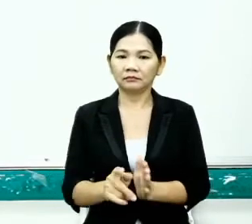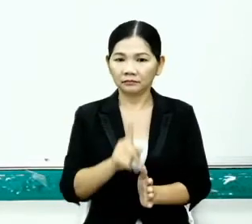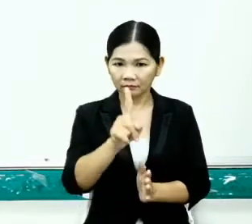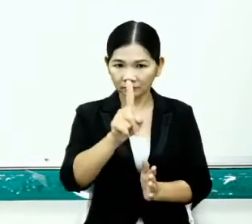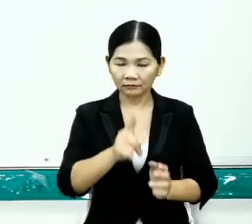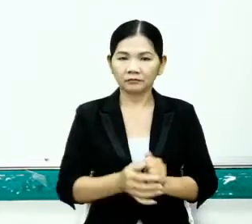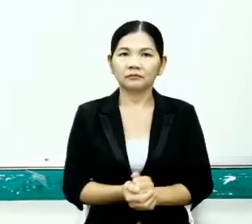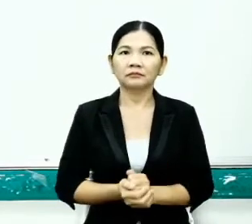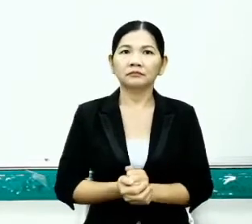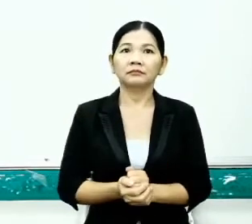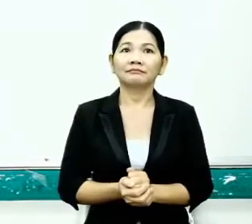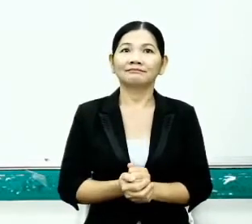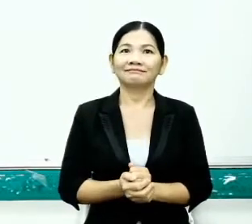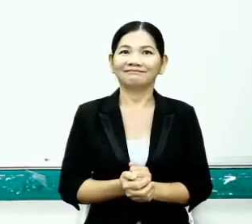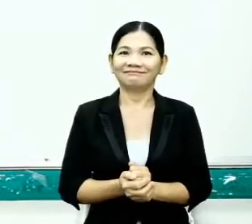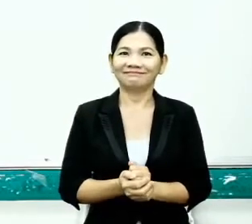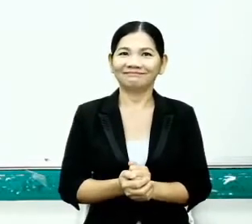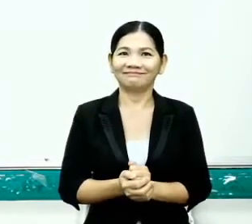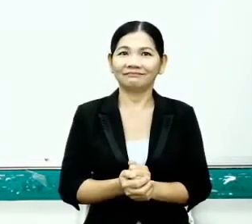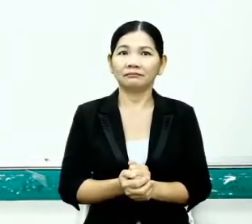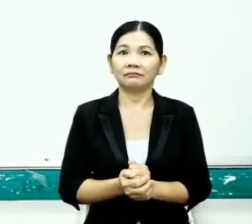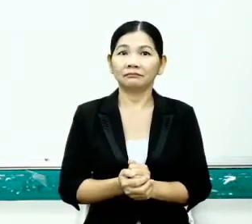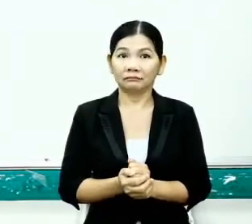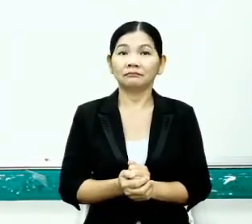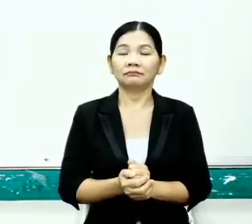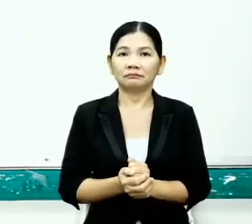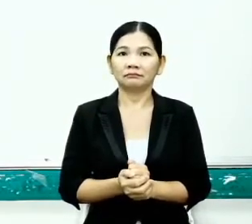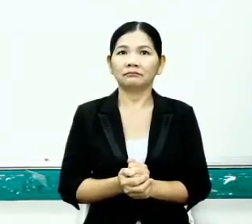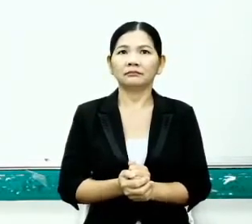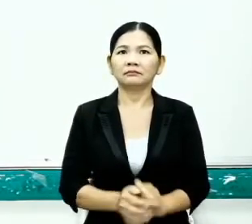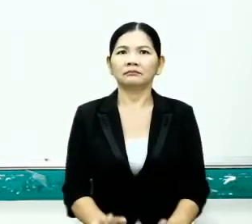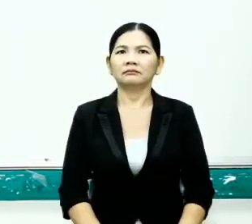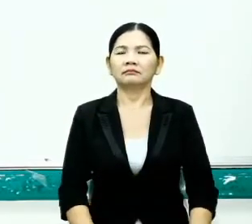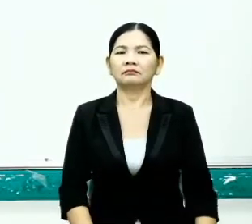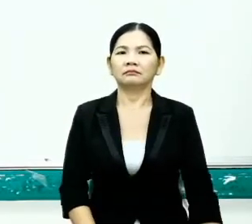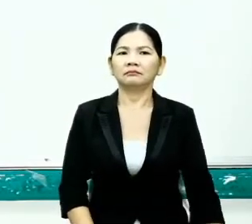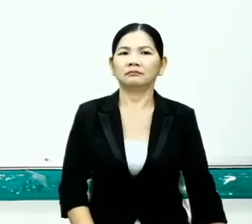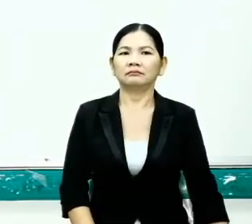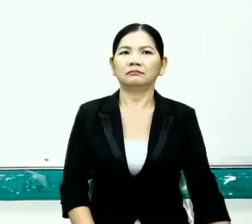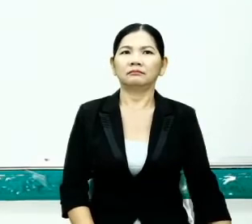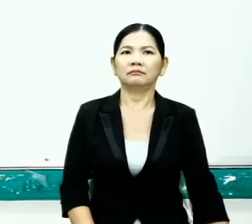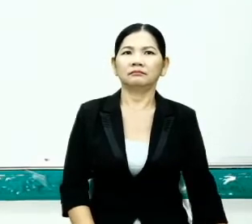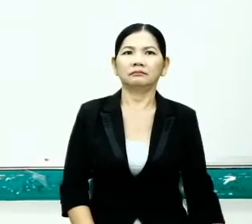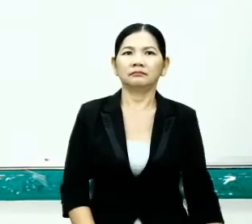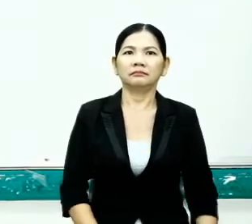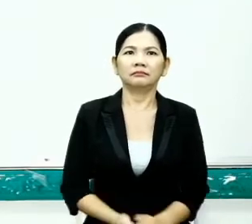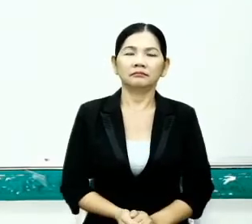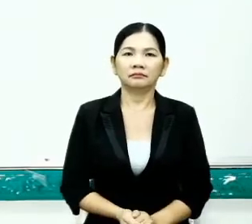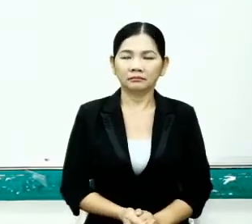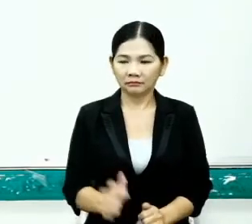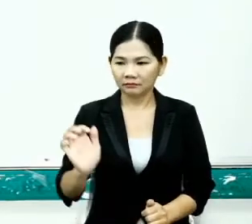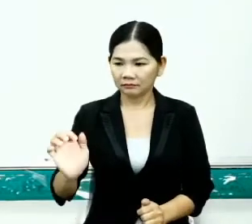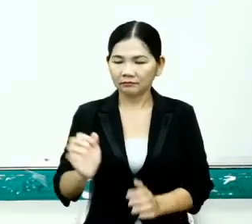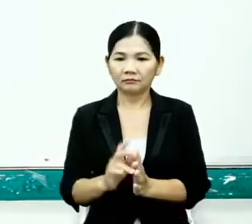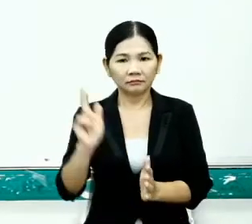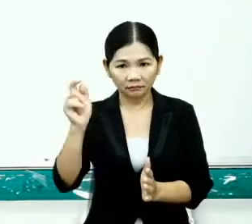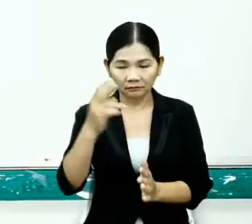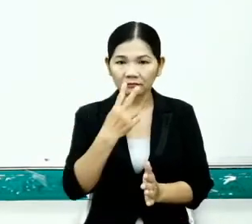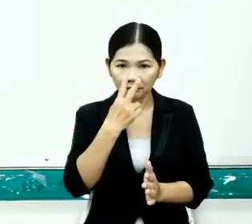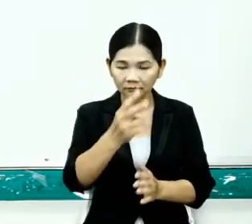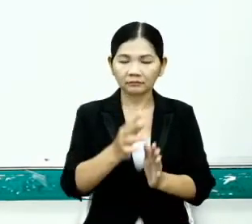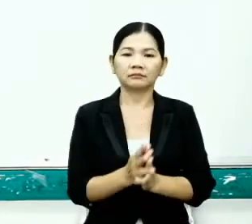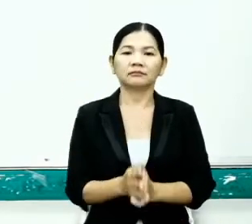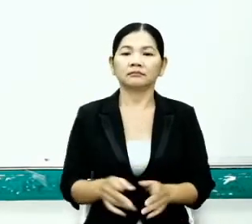តនេះគឺមានអមដោយនឹងរូបភាពណាកូនចាំមើលតើអក្សរចរបស់អ្នកគ្រូមានភ្ជាប់នឹងរូបអ្វីម